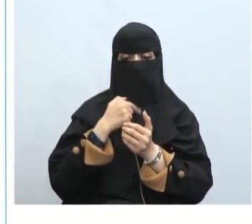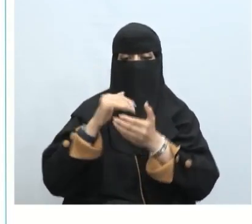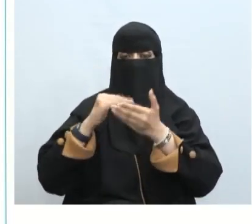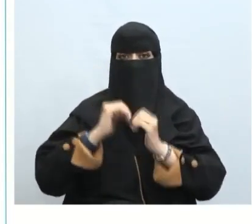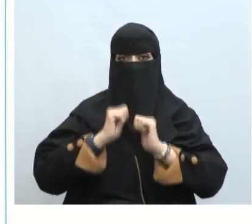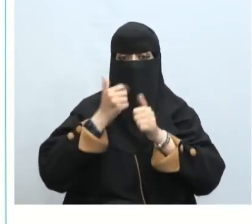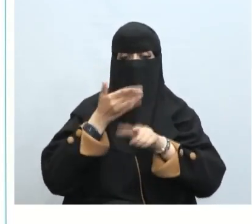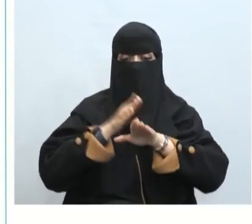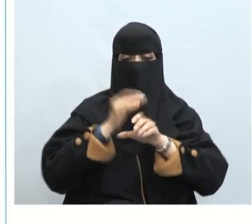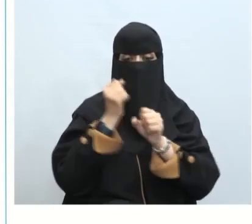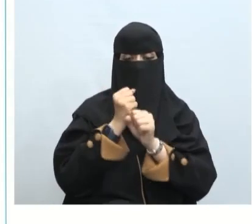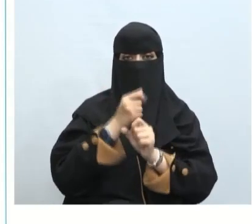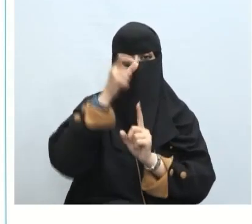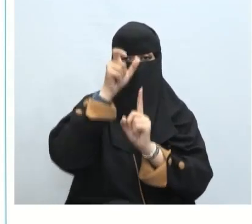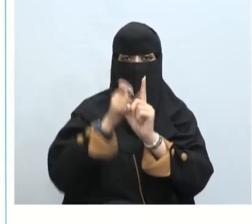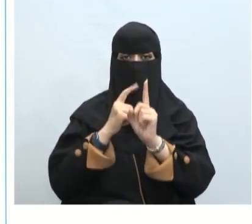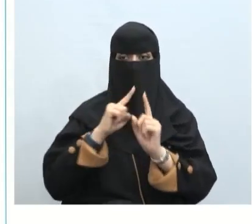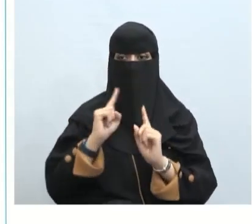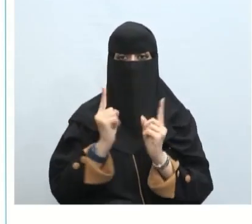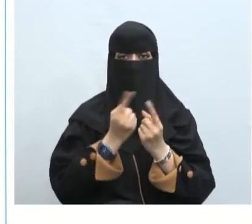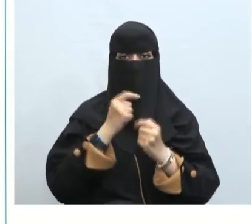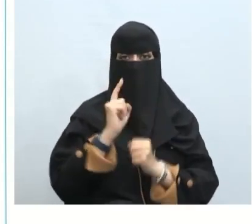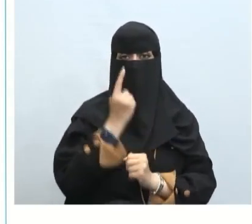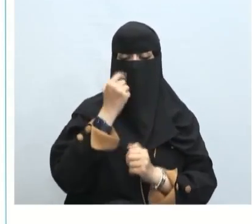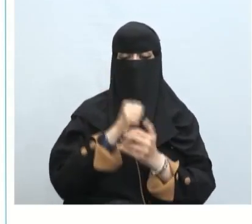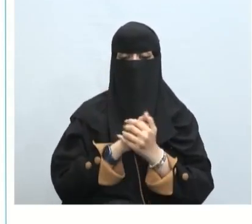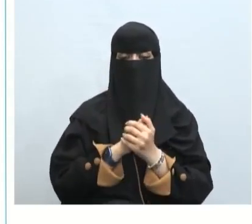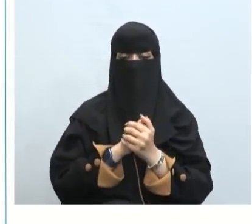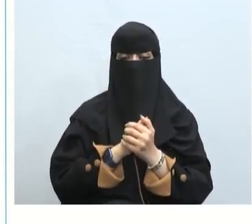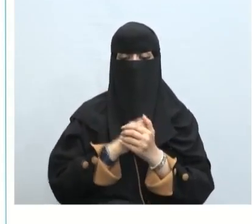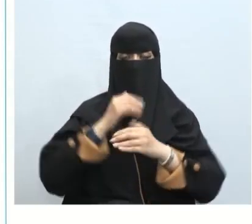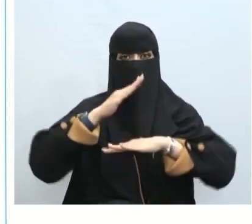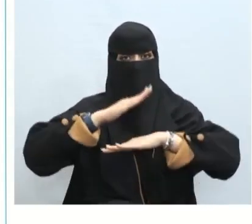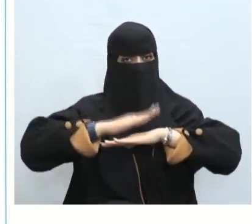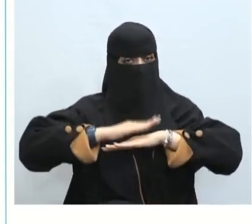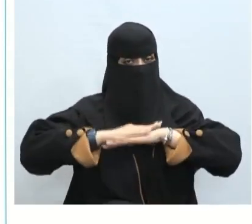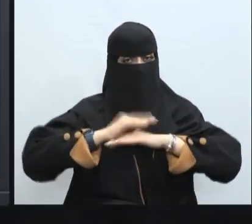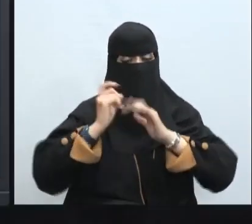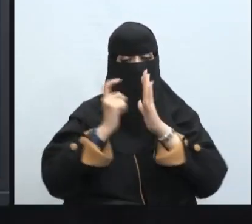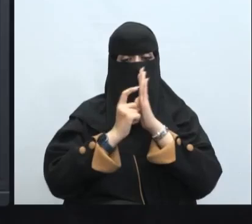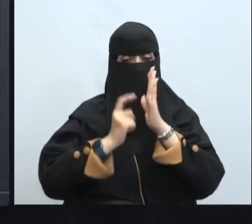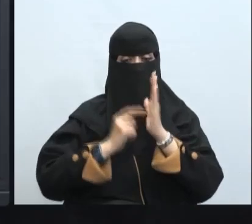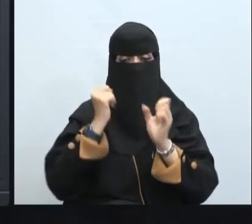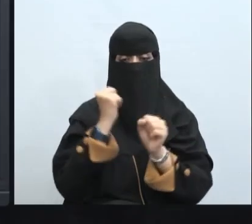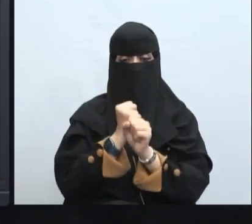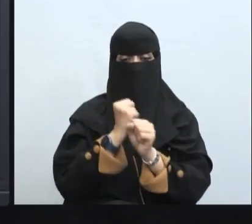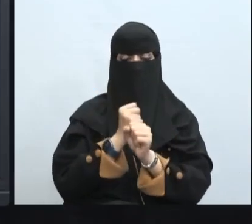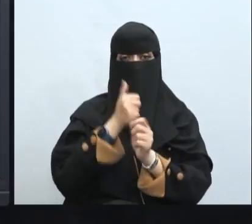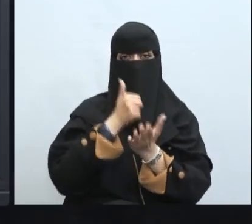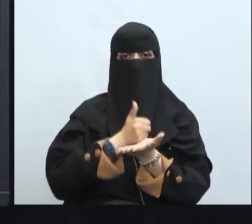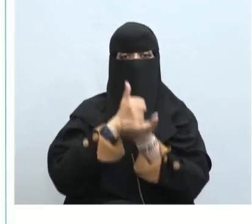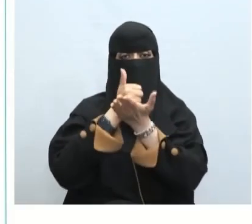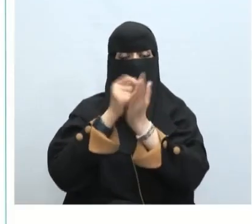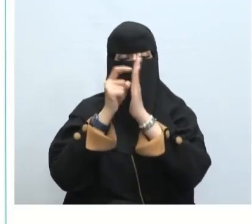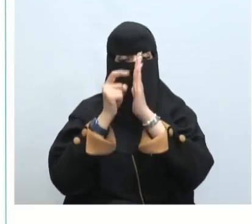القدره على العمل بروح الفريق الواحد من صفات المتطوع كذلك